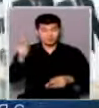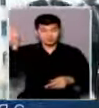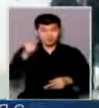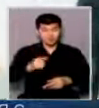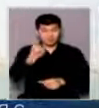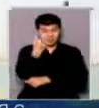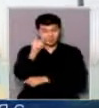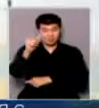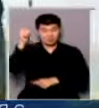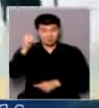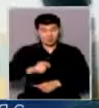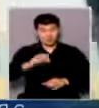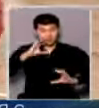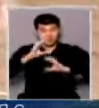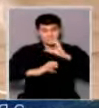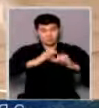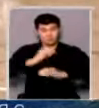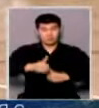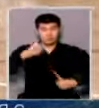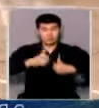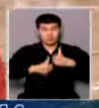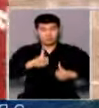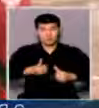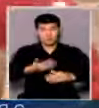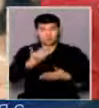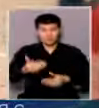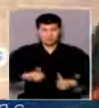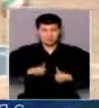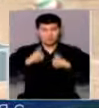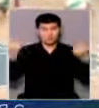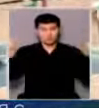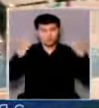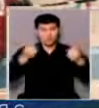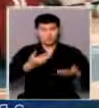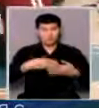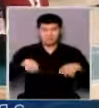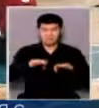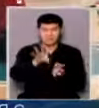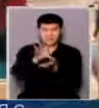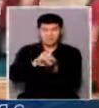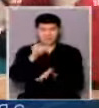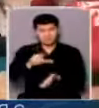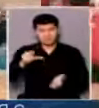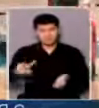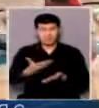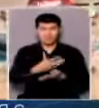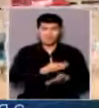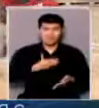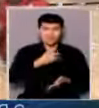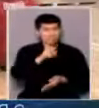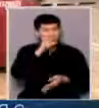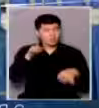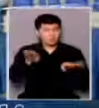вернувшихся с призовым местом с международных соревнований. Ваше стремление к спорту является примером для всех жителей, особенно для